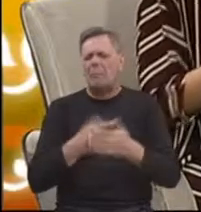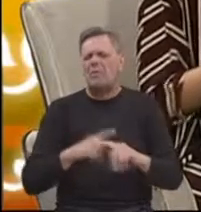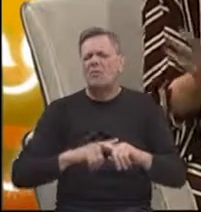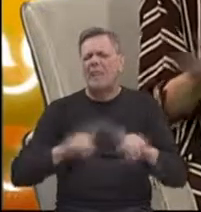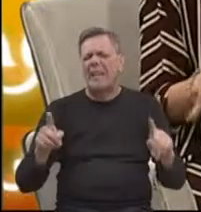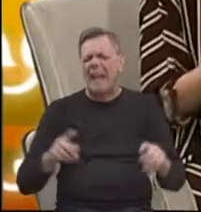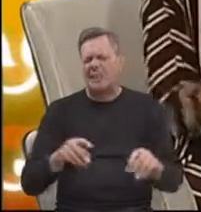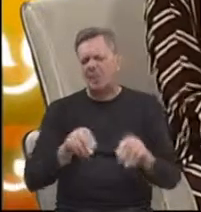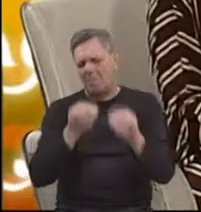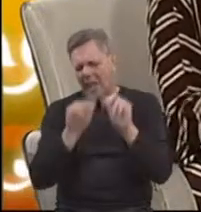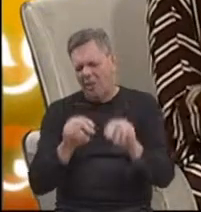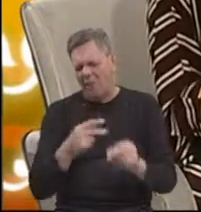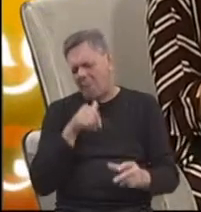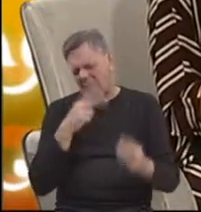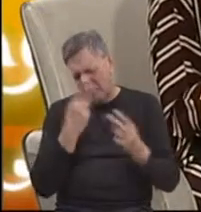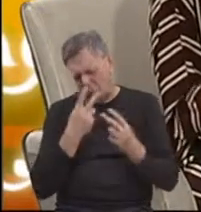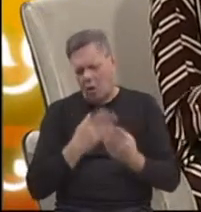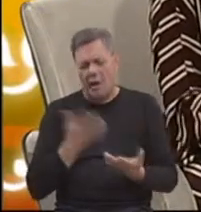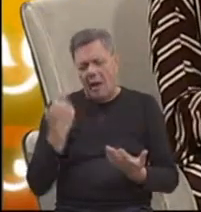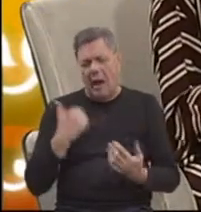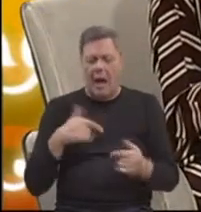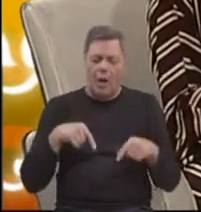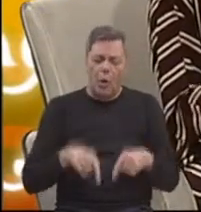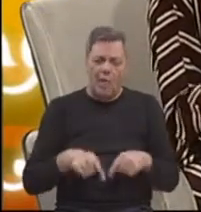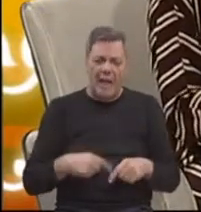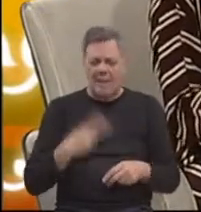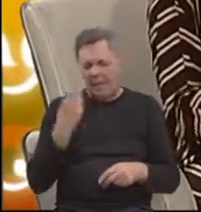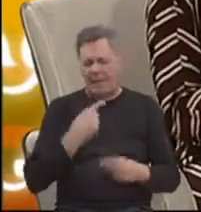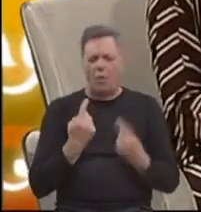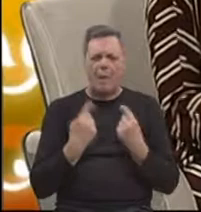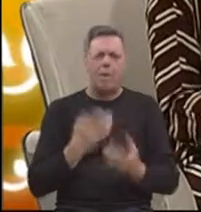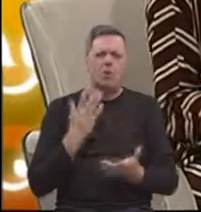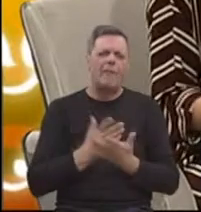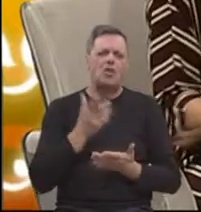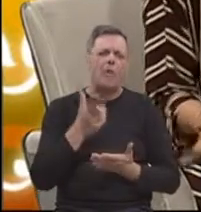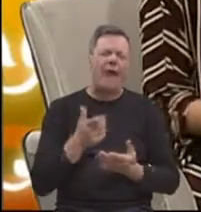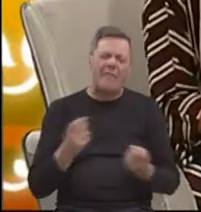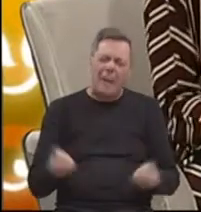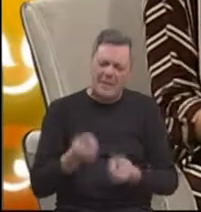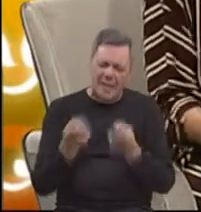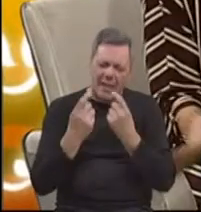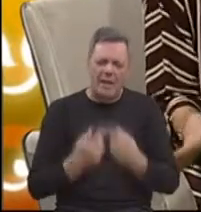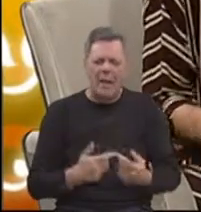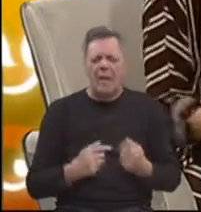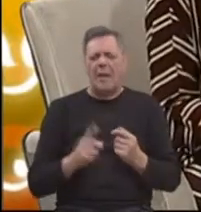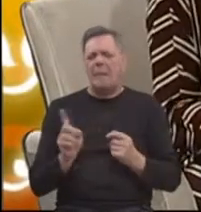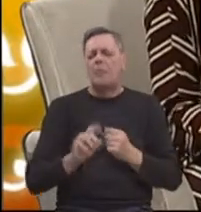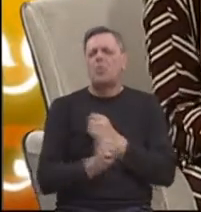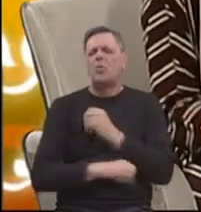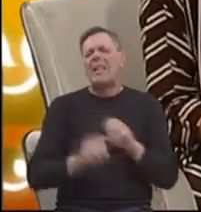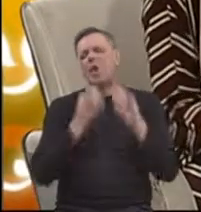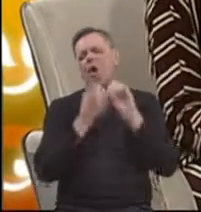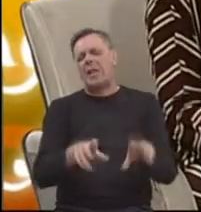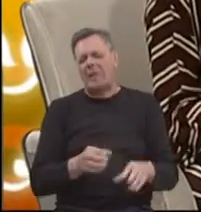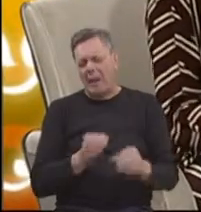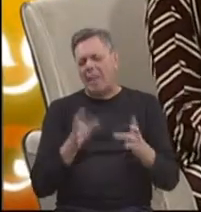različitim tečajevima i slično. Kod nas, naravno, da postoje već takve nekakve inicijative. Nisu studenti jadni ostavljeni bez